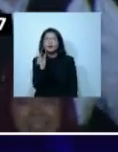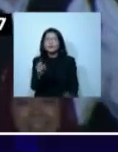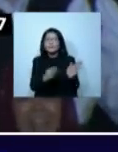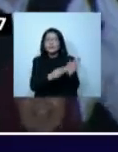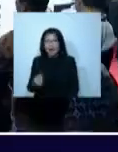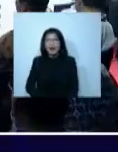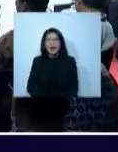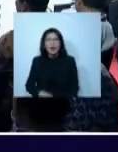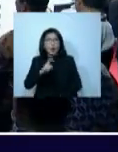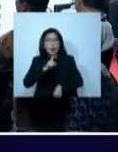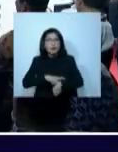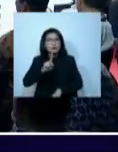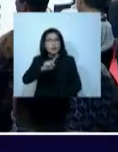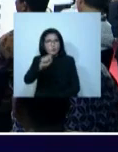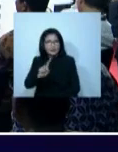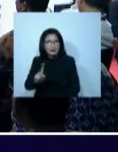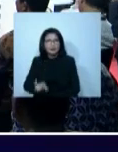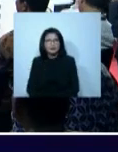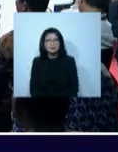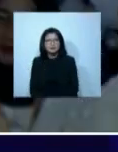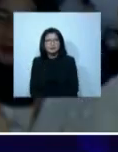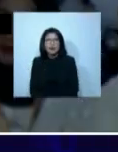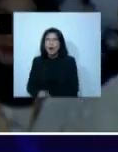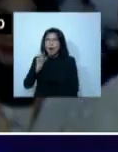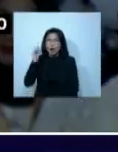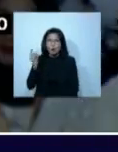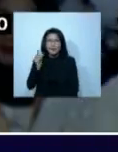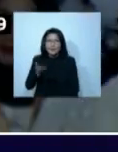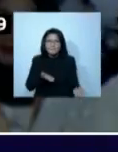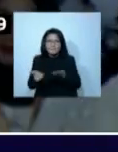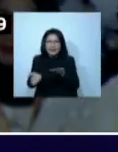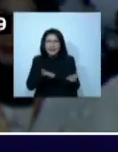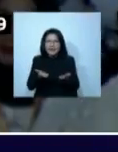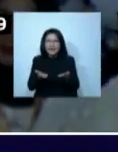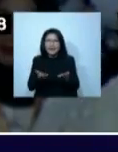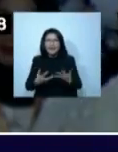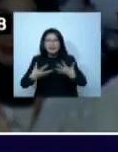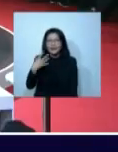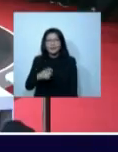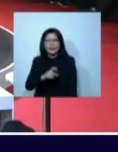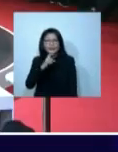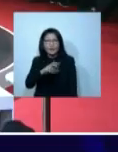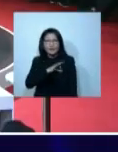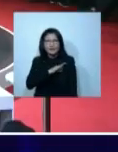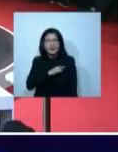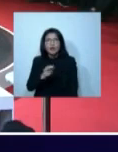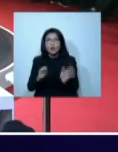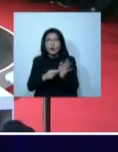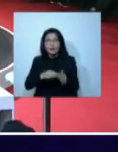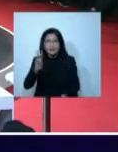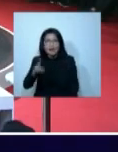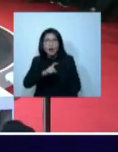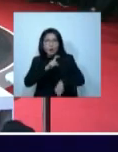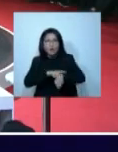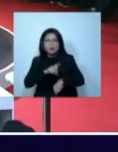22 Desember. Kira-kira gaya politik atau pola komunikasi, gaya komunikasinya